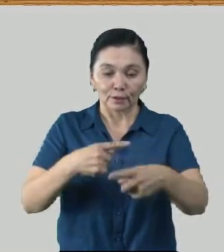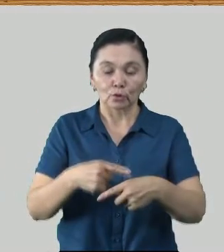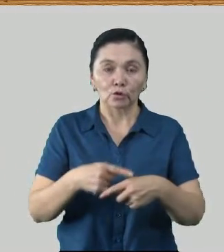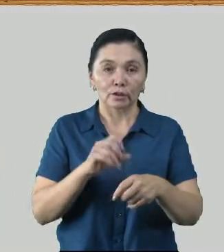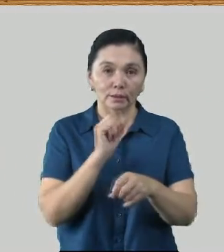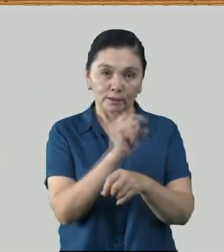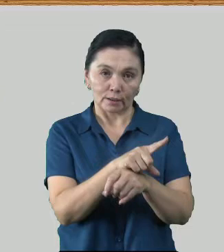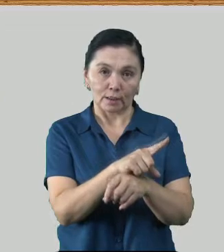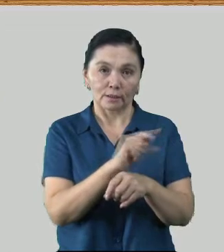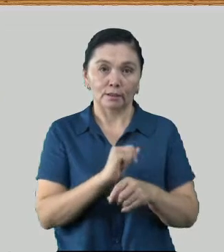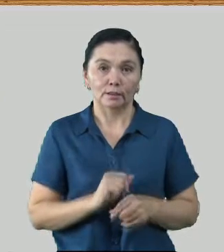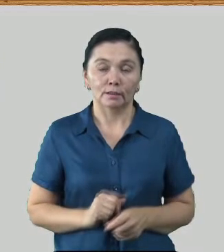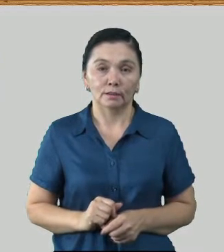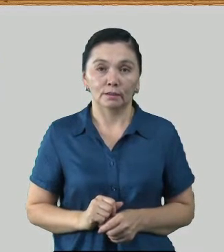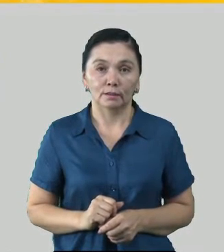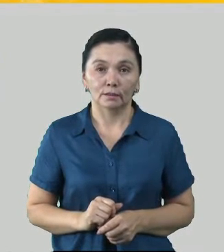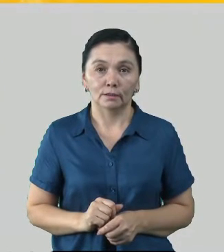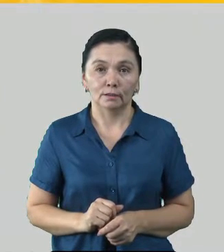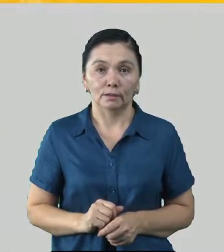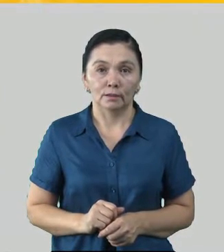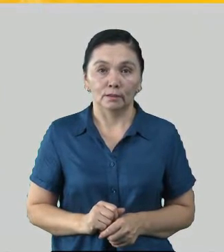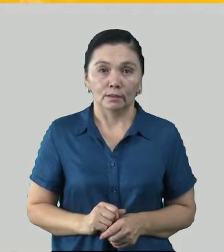задание.